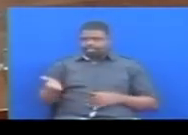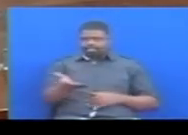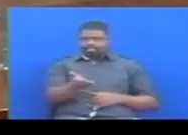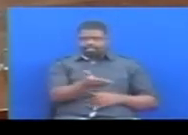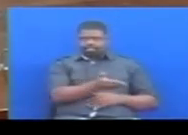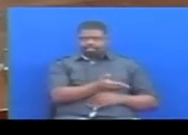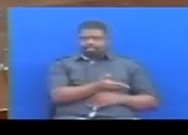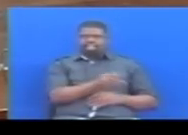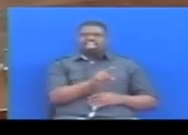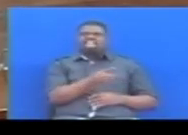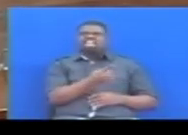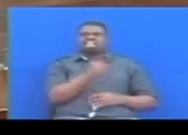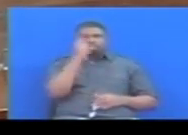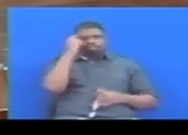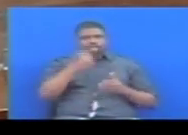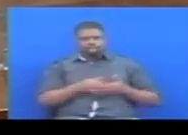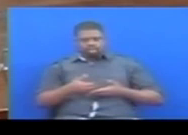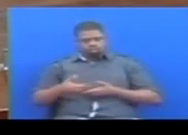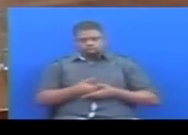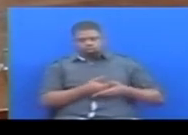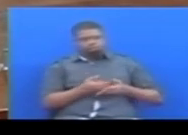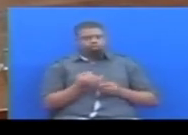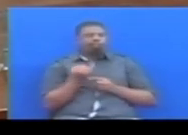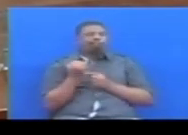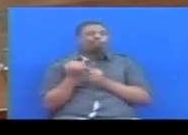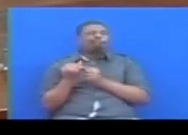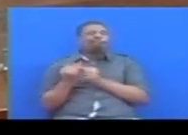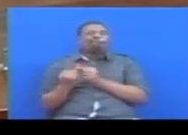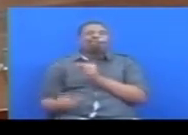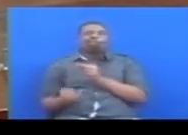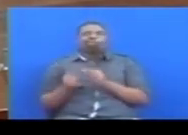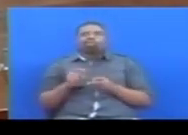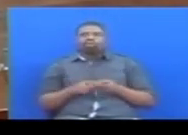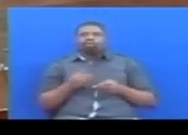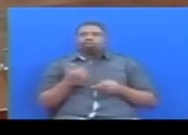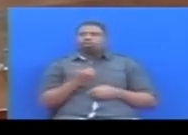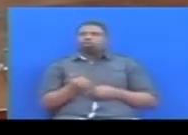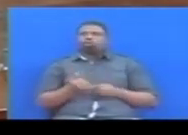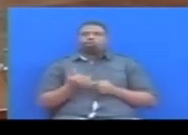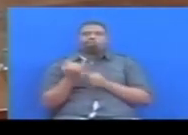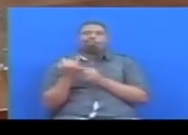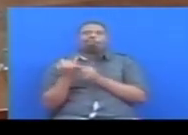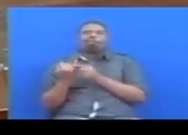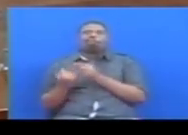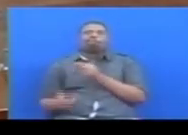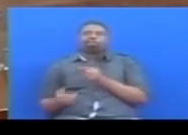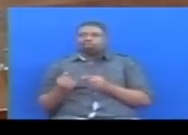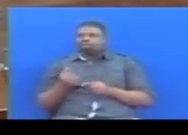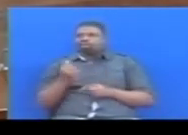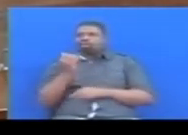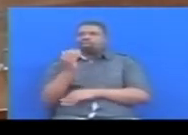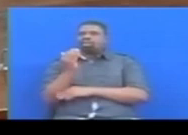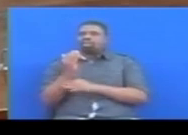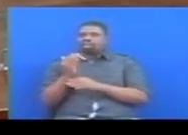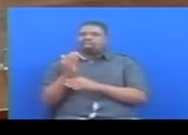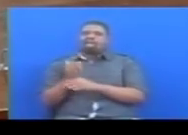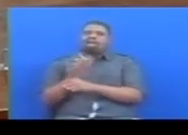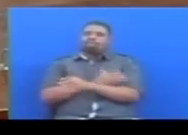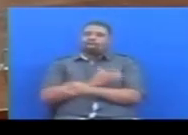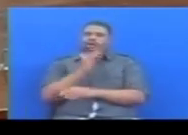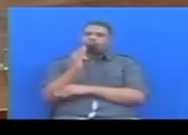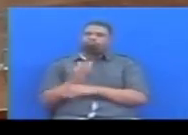maana nini maana ya watoto njiti? Watoto njiti ni wale watoto ambao wanazaliwa kabla ya umri ya kutifisha umri